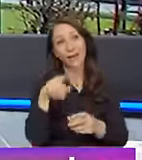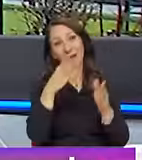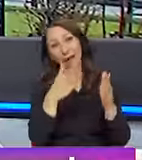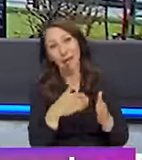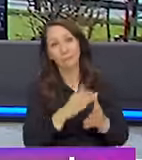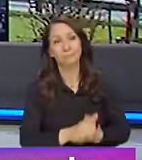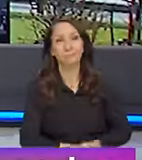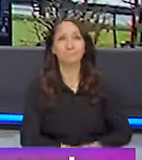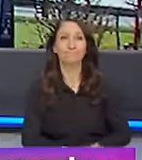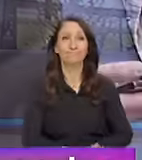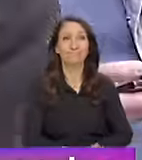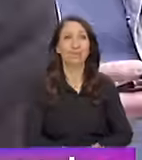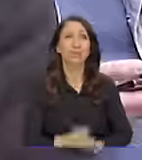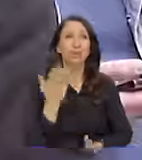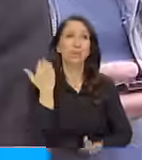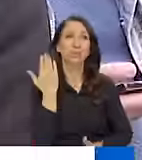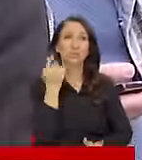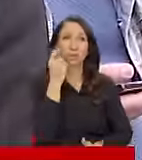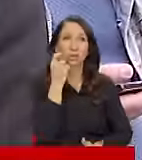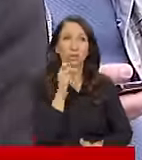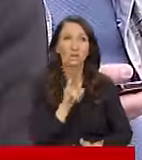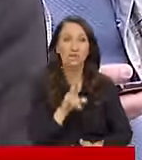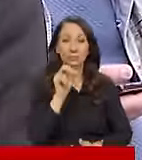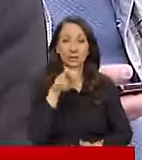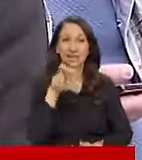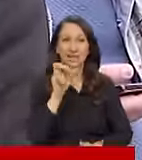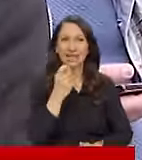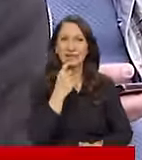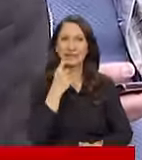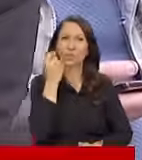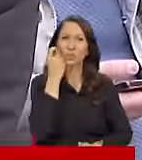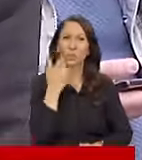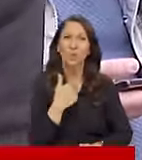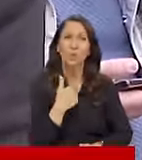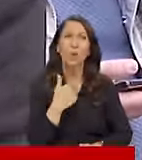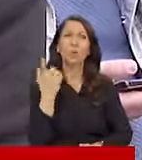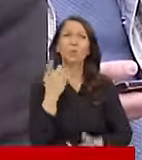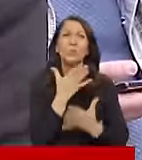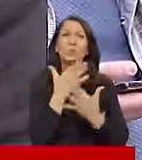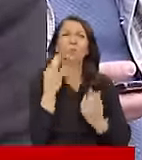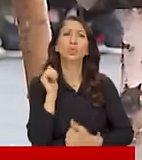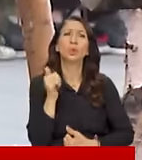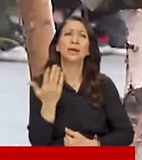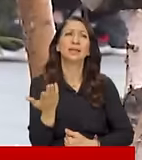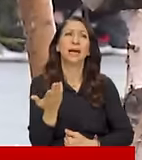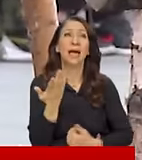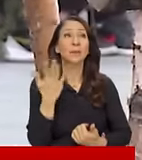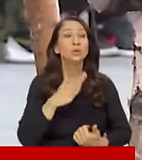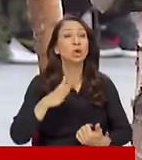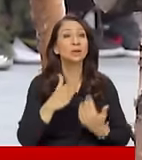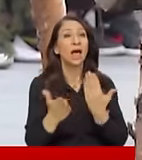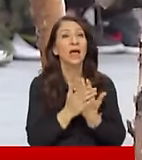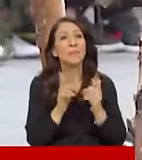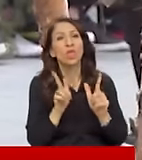hali. Geçmişimi özlüyorum. 70'li 80'li yılları özlüyorum. O günler mutlu günlerdi ya. Hem sosyal